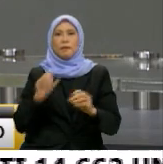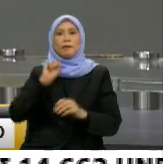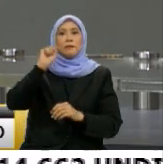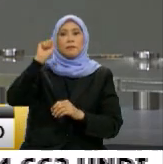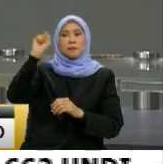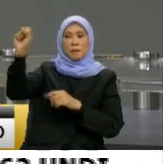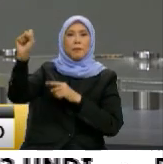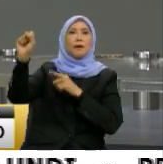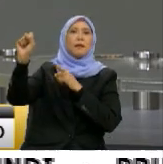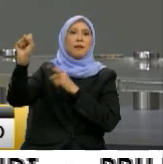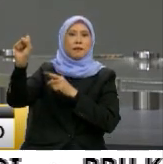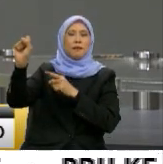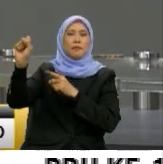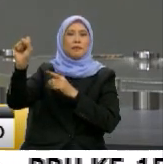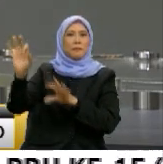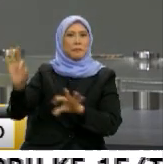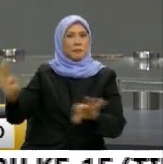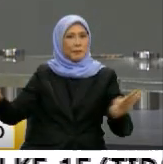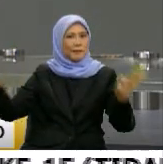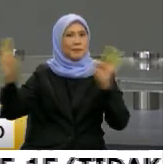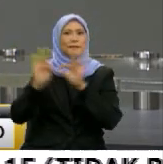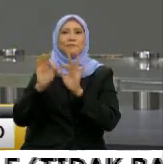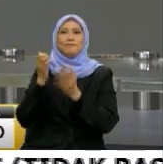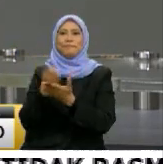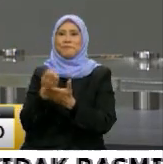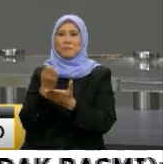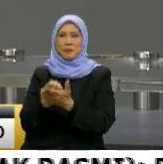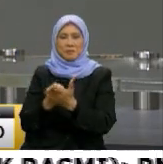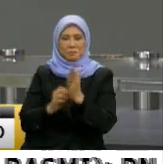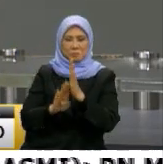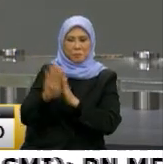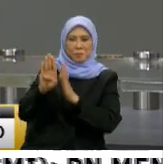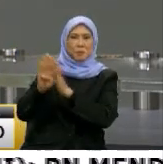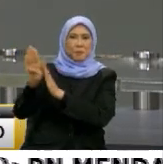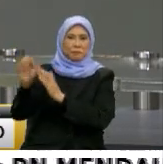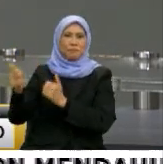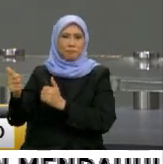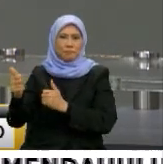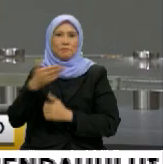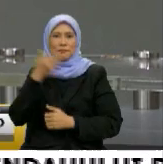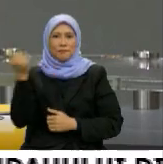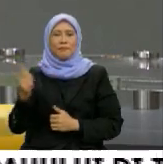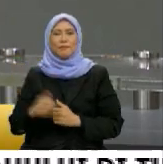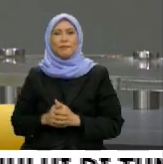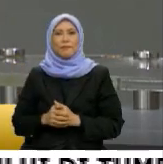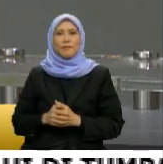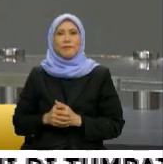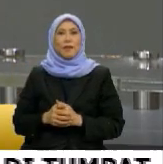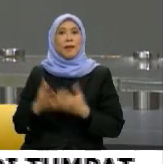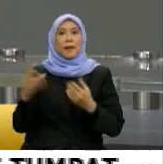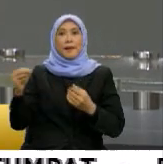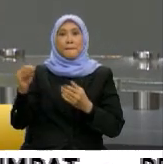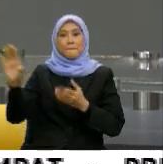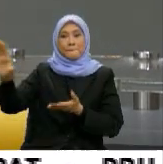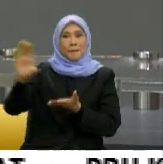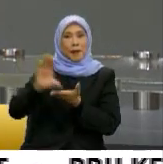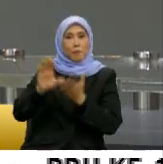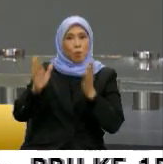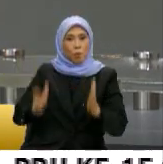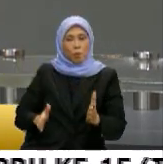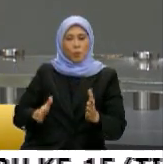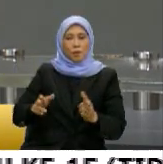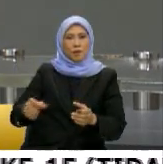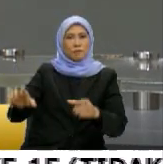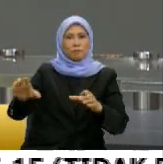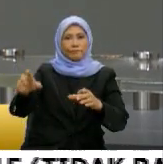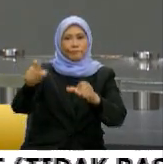Sabah merupakan kunci kepada kestabilan Malaysia secara keseluruhannya. Maka banyaklah unsur-unsur pelaburan itu boleh datang